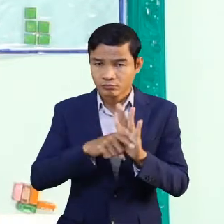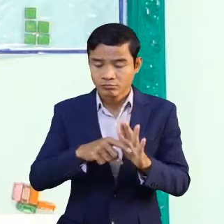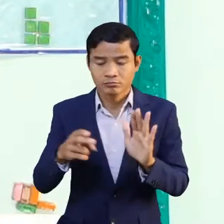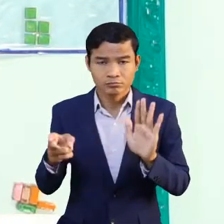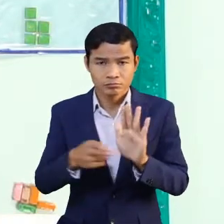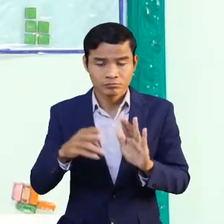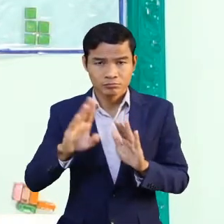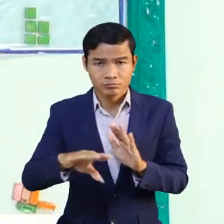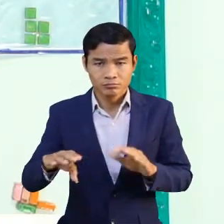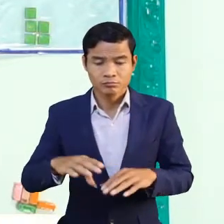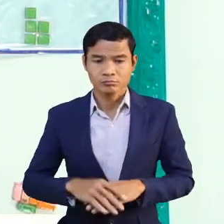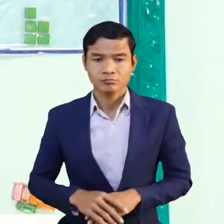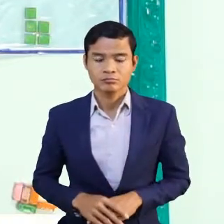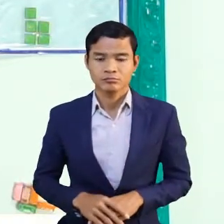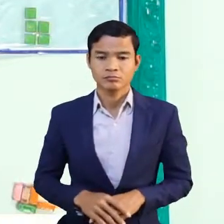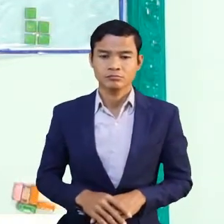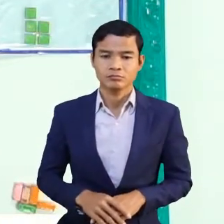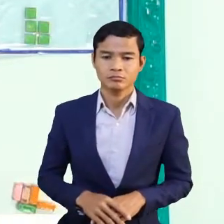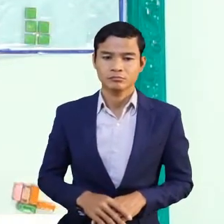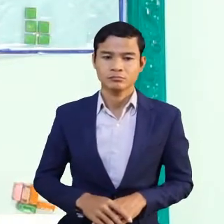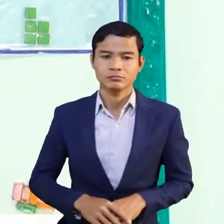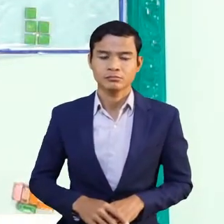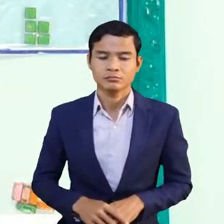ចាតោះ